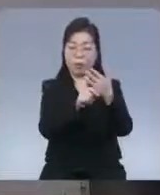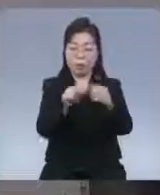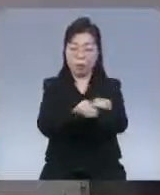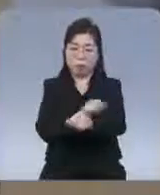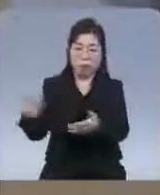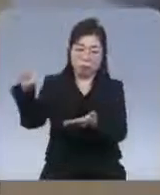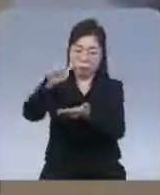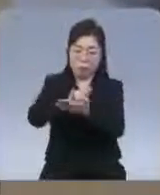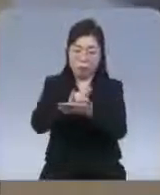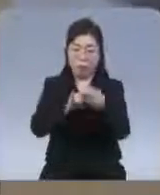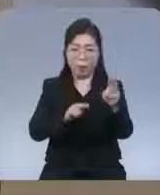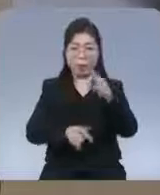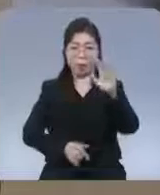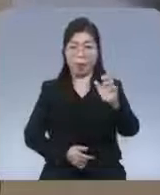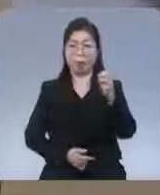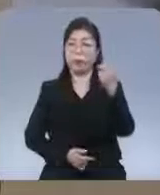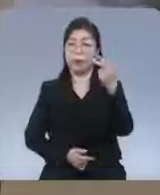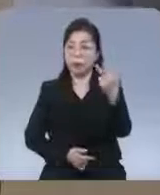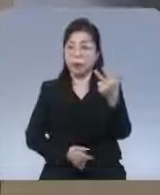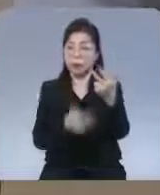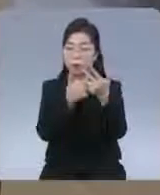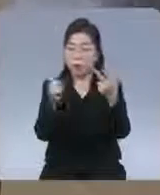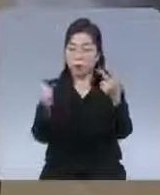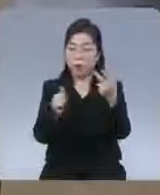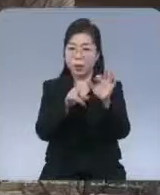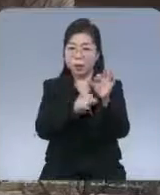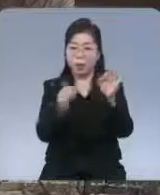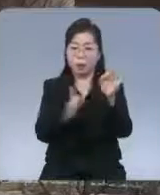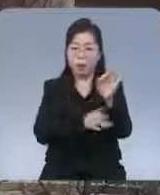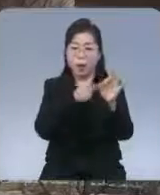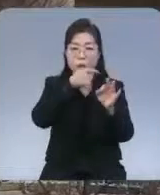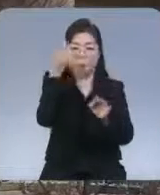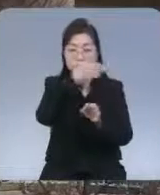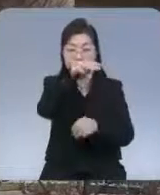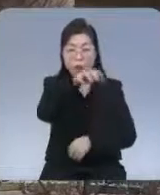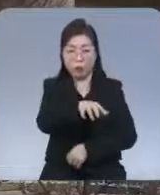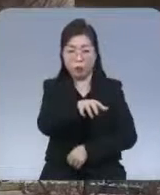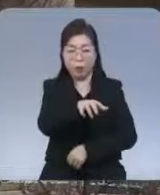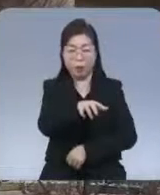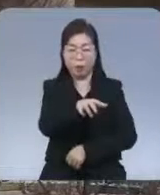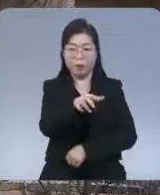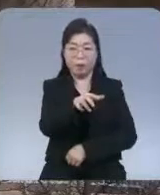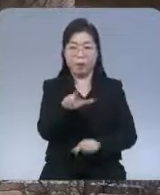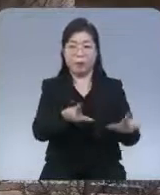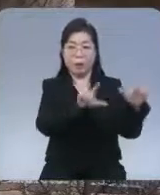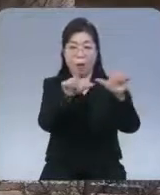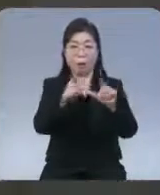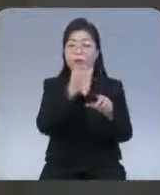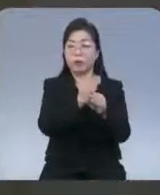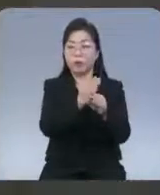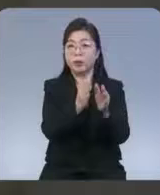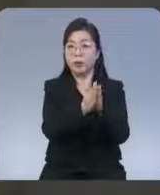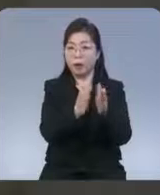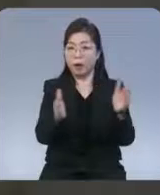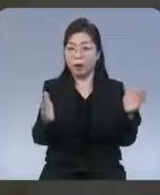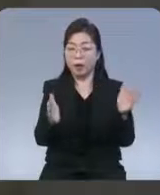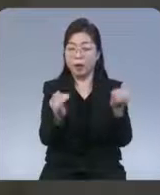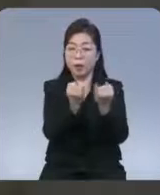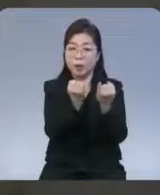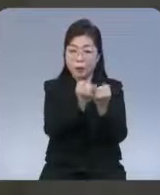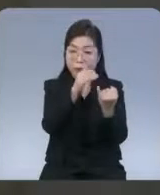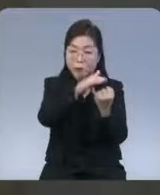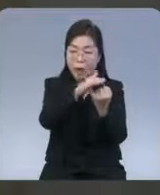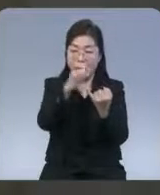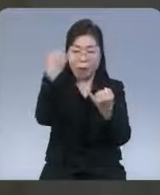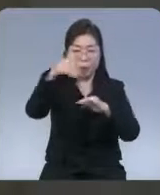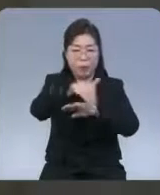empat bulan terakhir sebagian dari mereka sedang mempelajari olahraga seni beladiri taekwondo dan melakukan gerakan menendang seorang